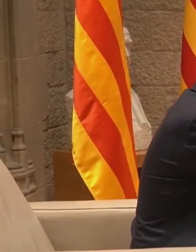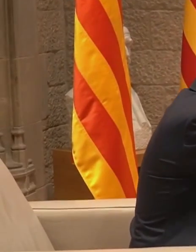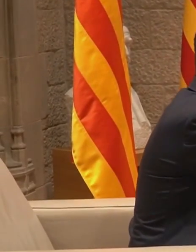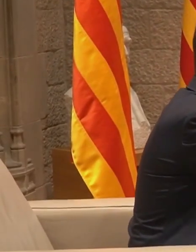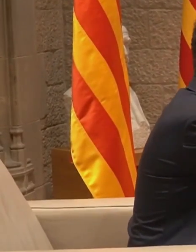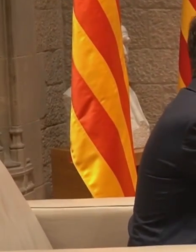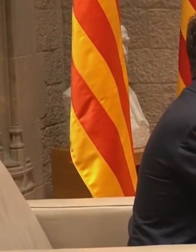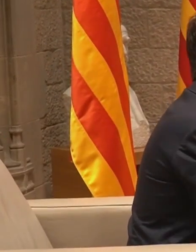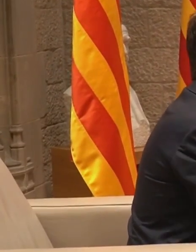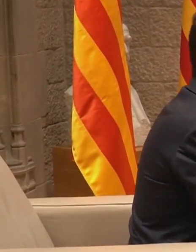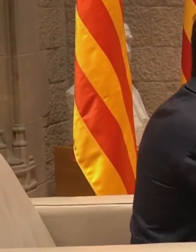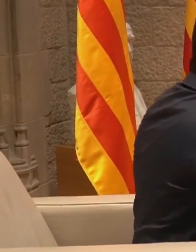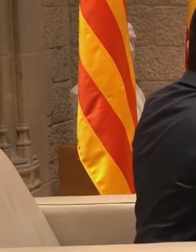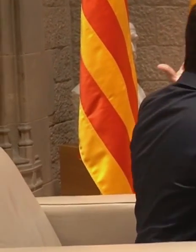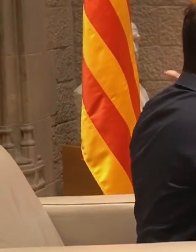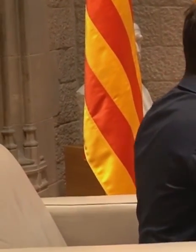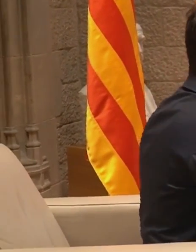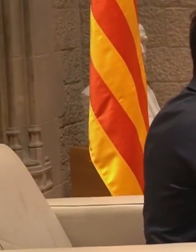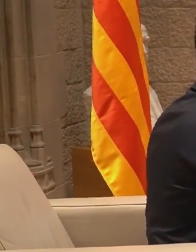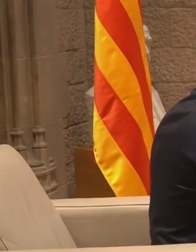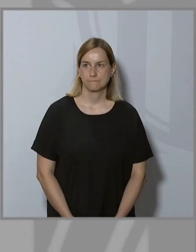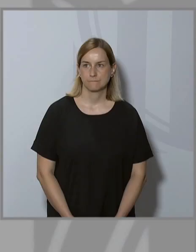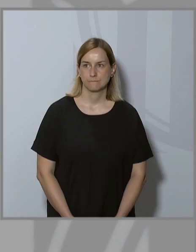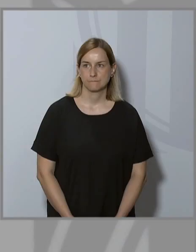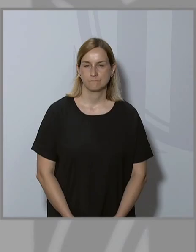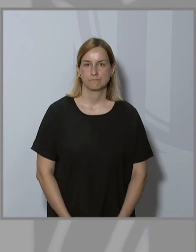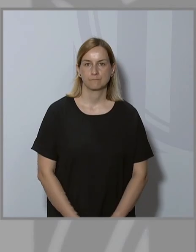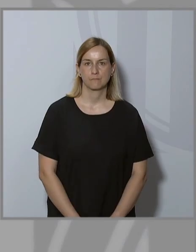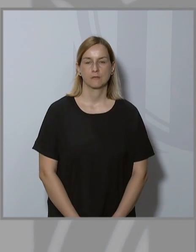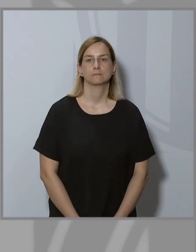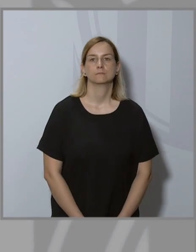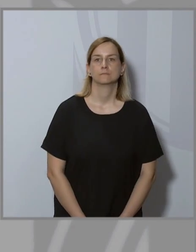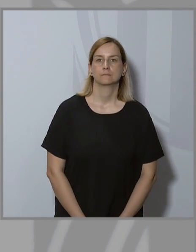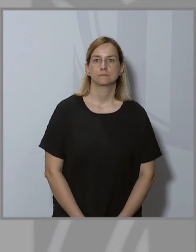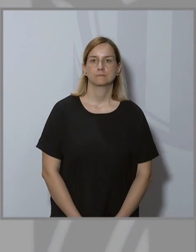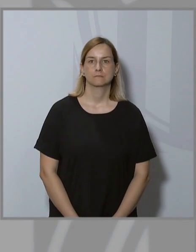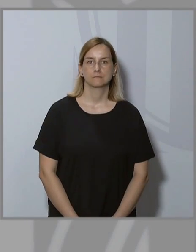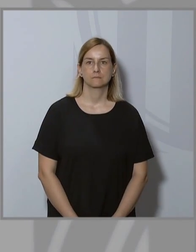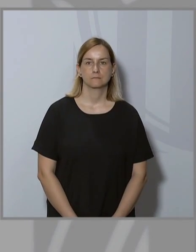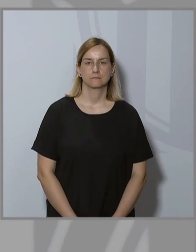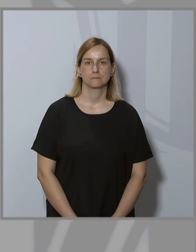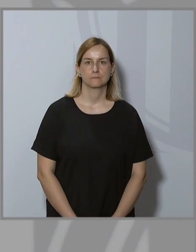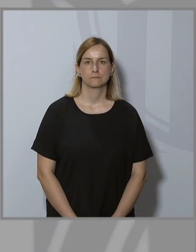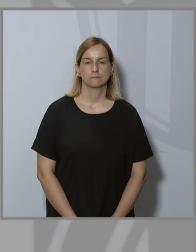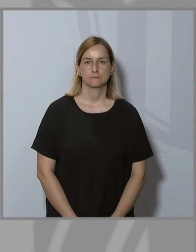de la commemoració del 80è aniversari de la mort del polític, escriptor i diplomàtic Gabriel Alomar.